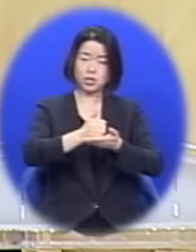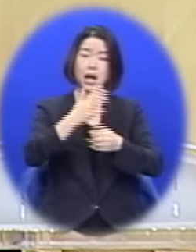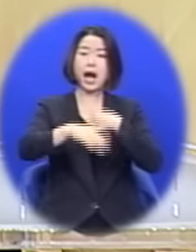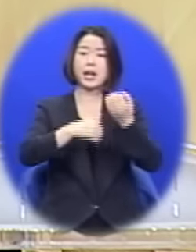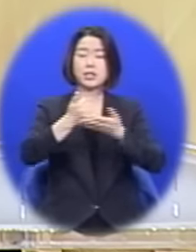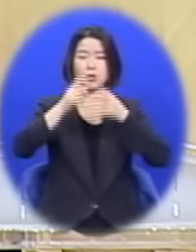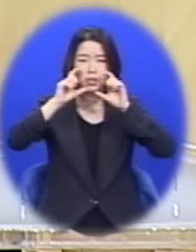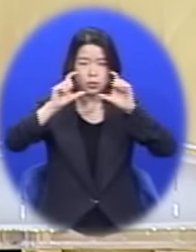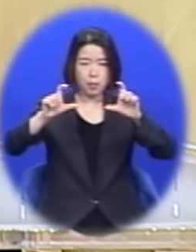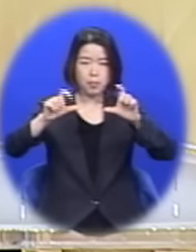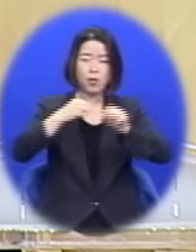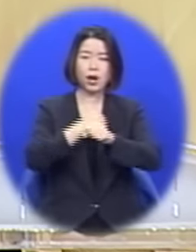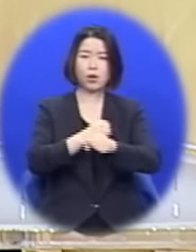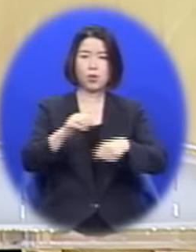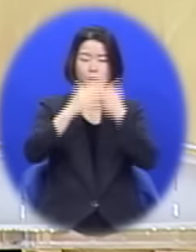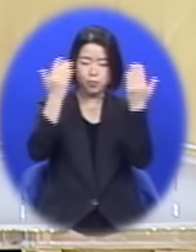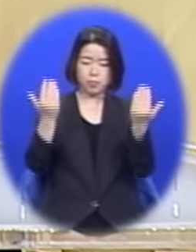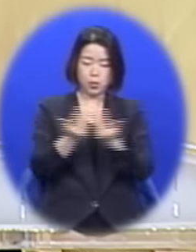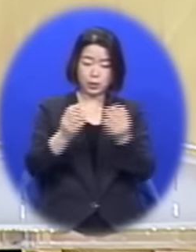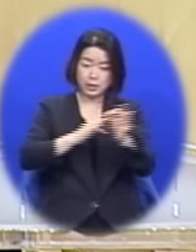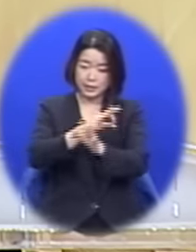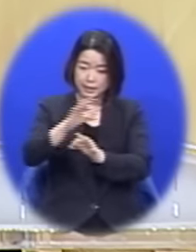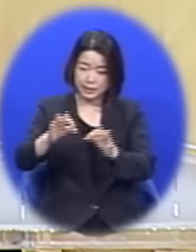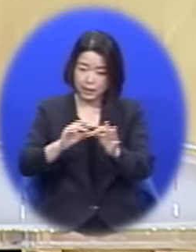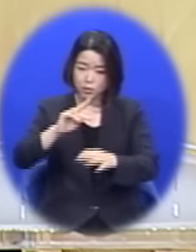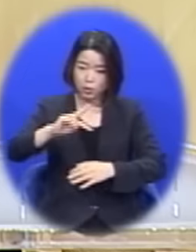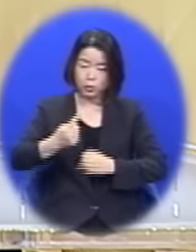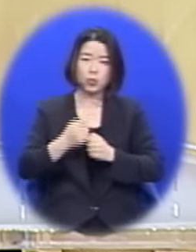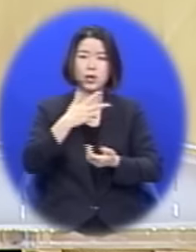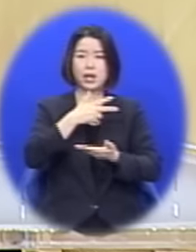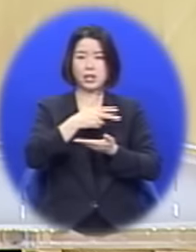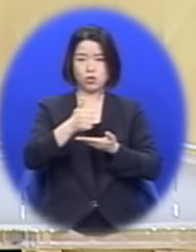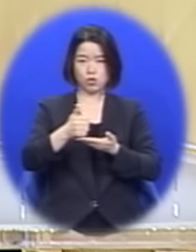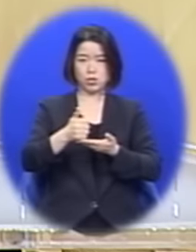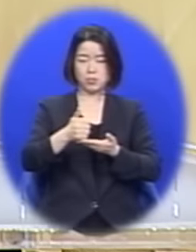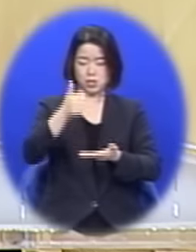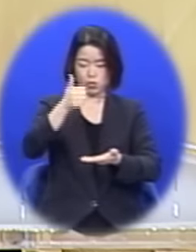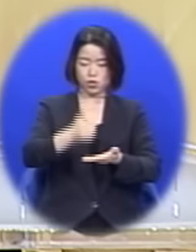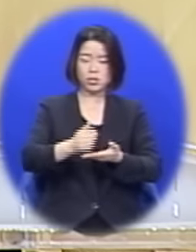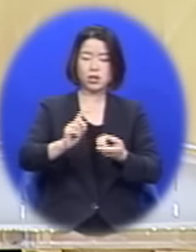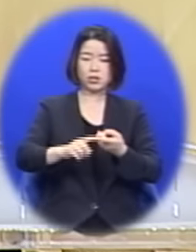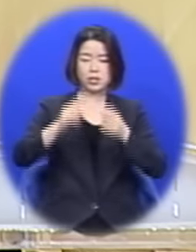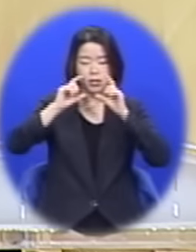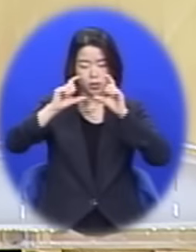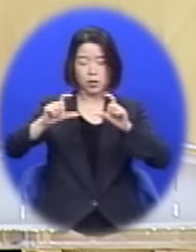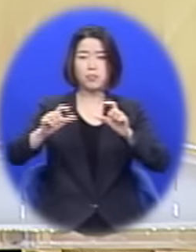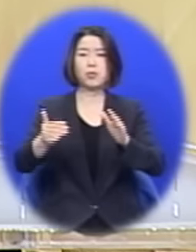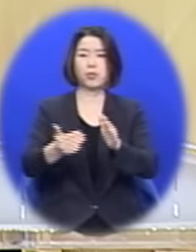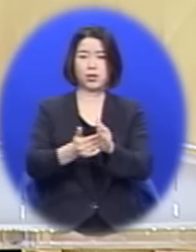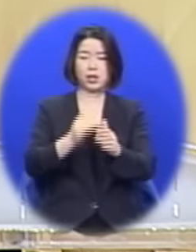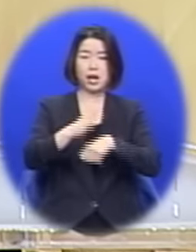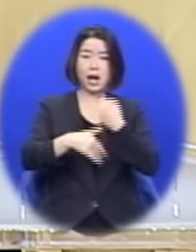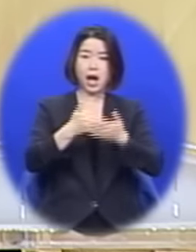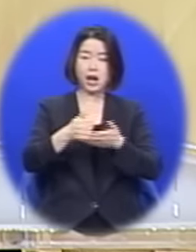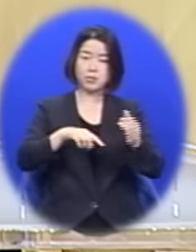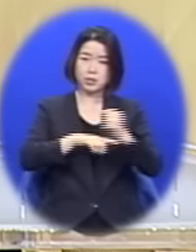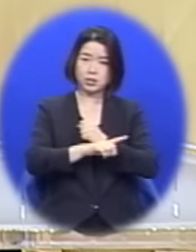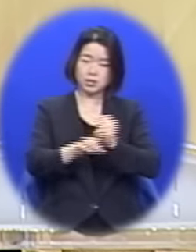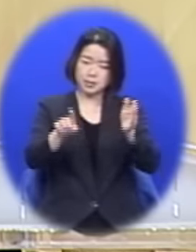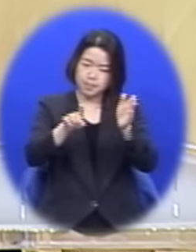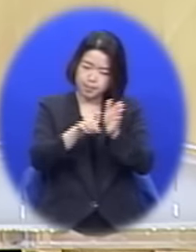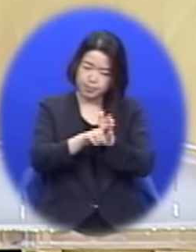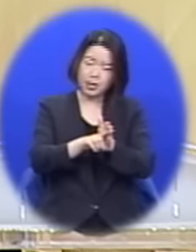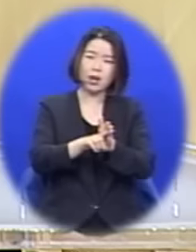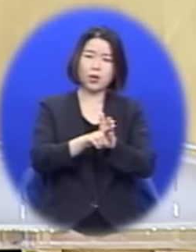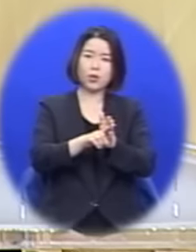또 모든 재정 또한 주님이 주인이심을 믿음으로 선포하였습니다. 하나님의 뜻을 신뢰하며